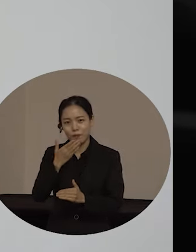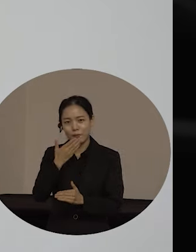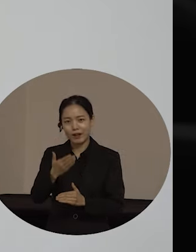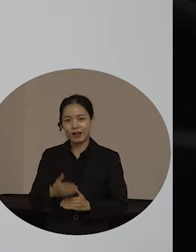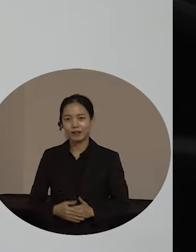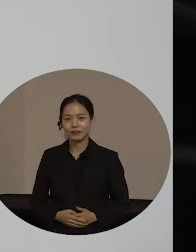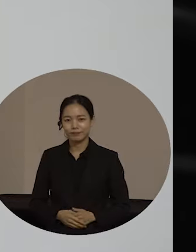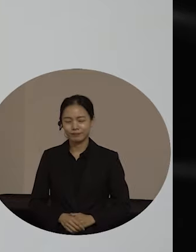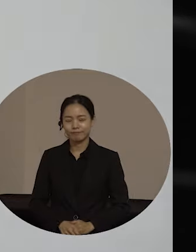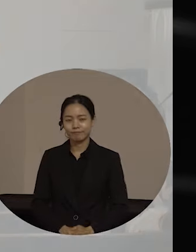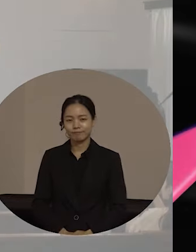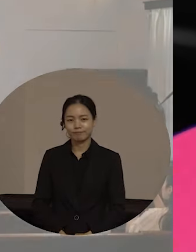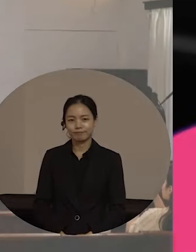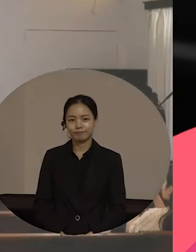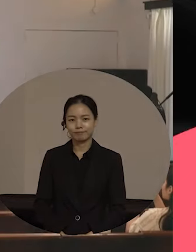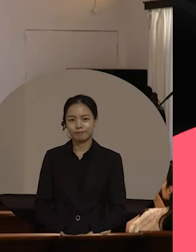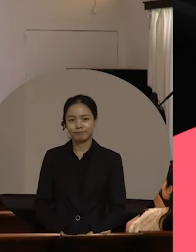일단 짧게 마치겠습니다.